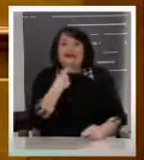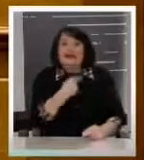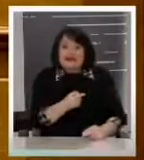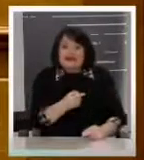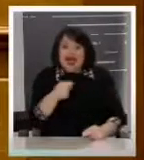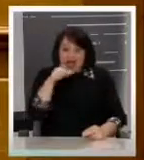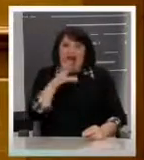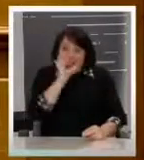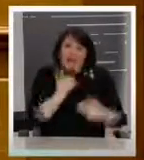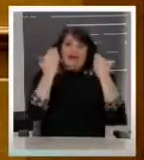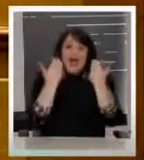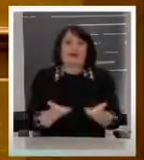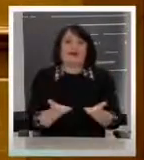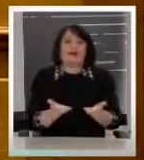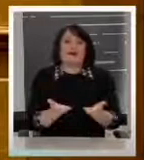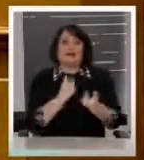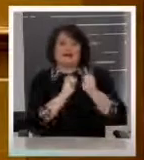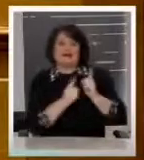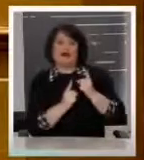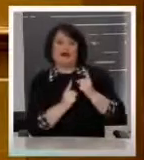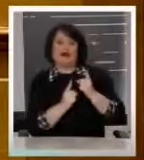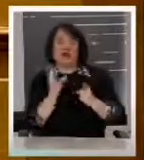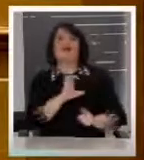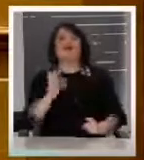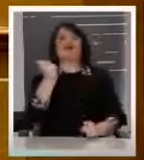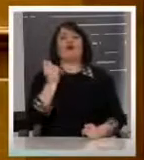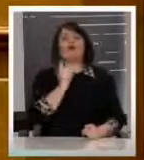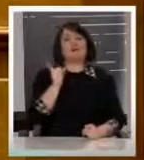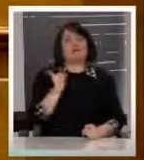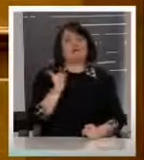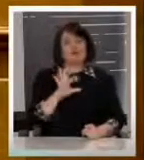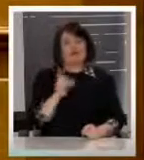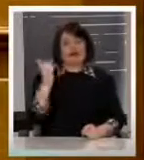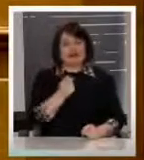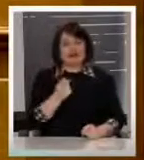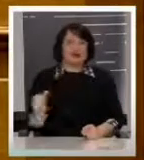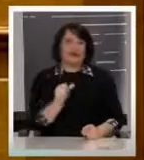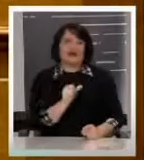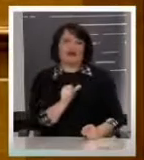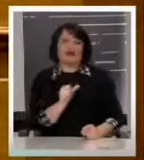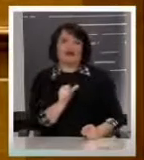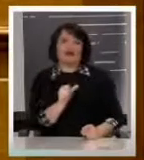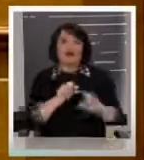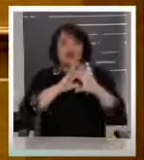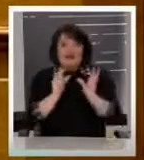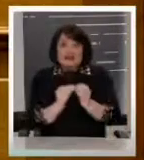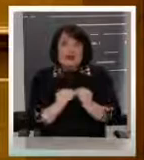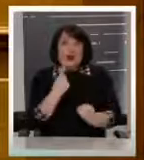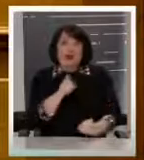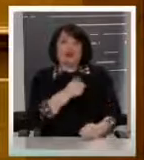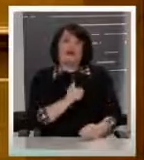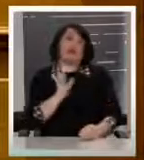είναι η αλήθεια. Αυτή είναι η συμφωνία μας με τους δανειστές. Δίνουμε το 50% για το σύνολο.